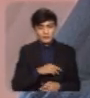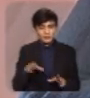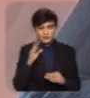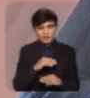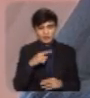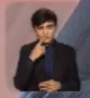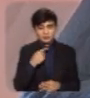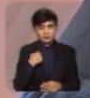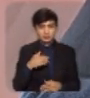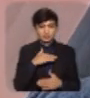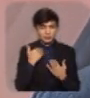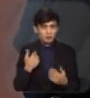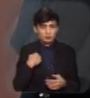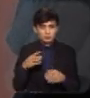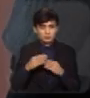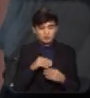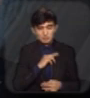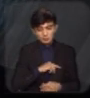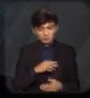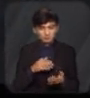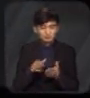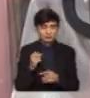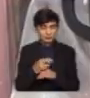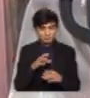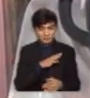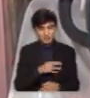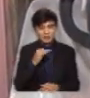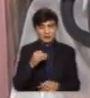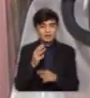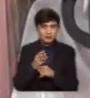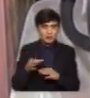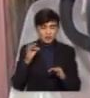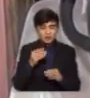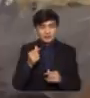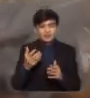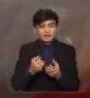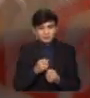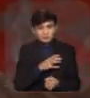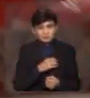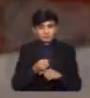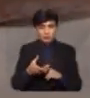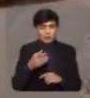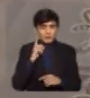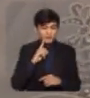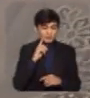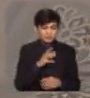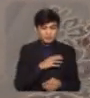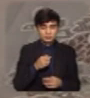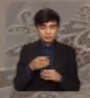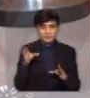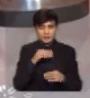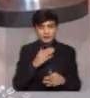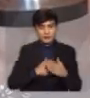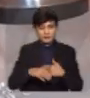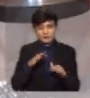говорят, мы не хотим рисковать. Асет, как узнала, что приедет съемочная группа, заняла денег и накрыла на стол. Угощением очень